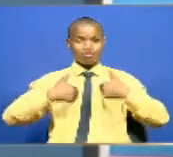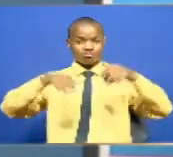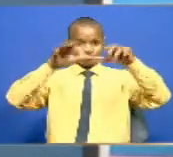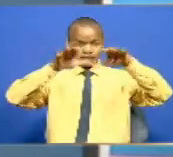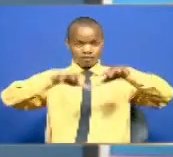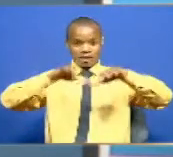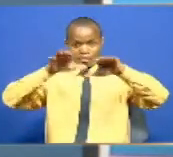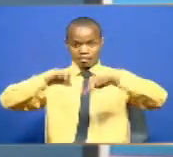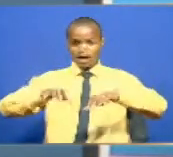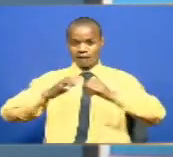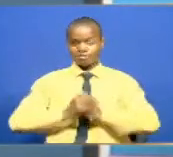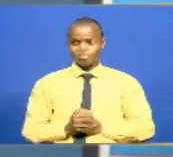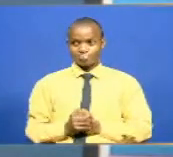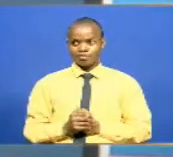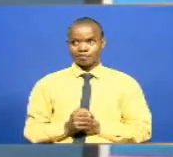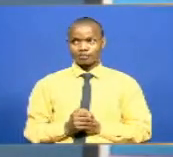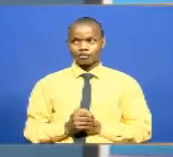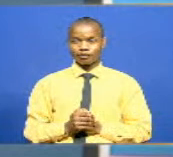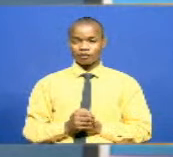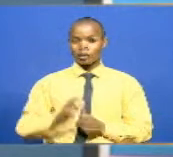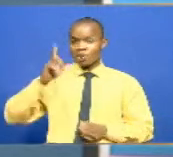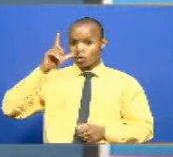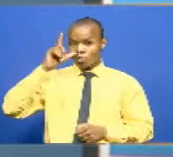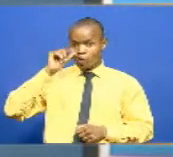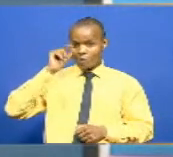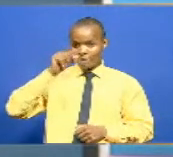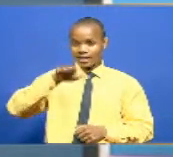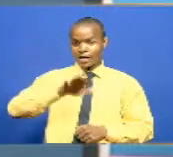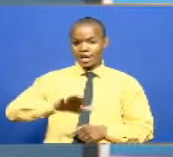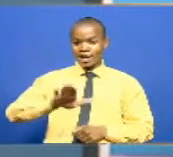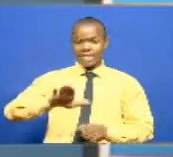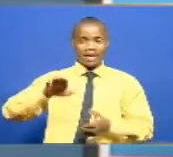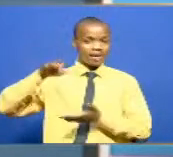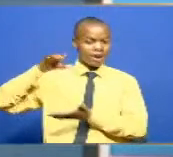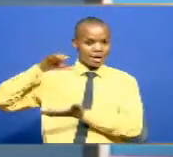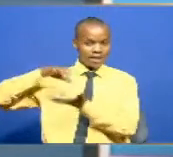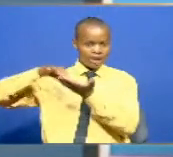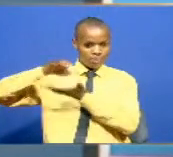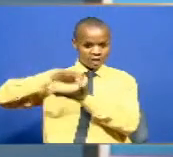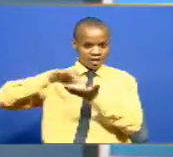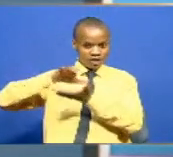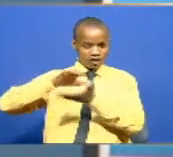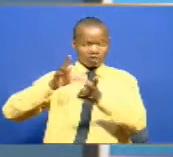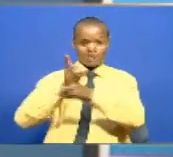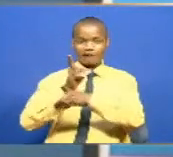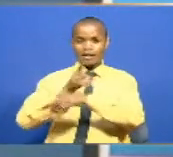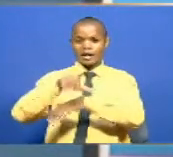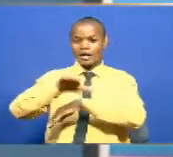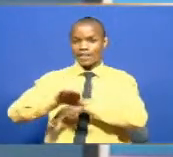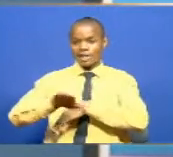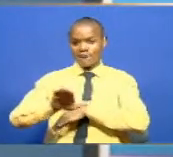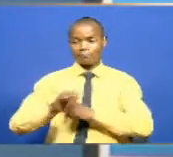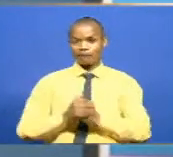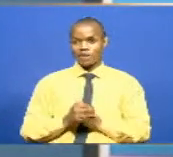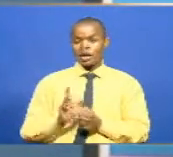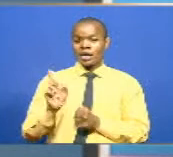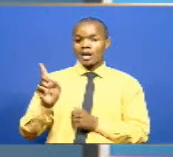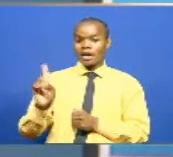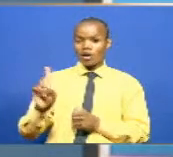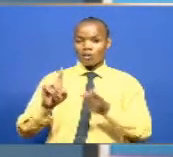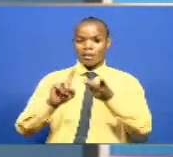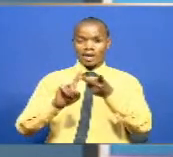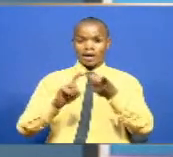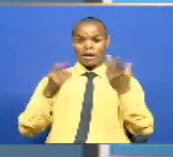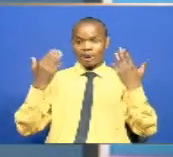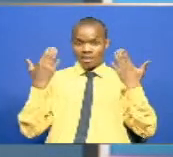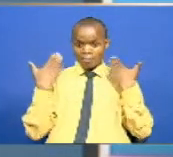radi. Mwambao wa pwani kutakuwa na hali ya mawingu katika sehemu chache. Maeneo ya Nairobi, Meru, Nyeri